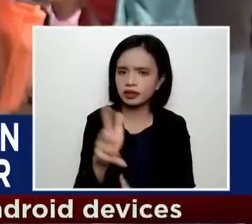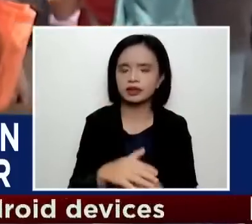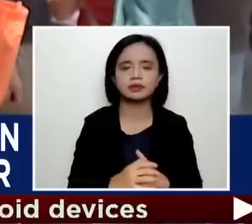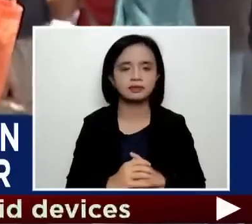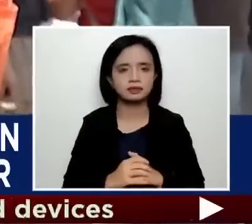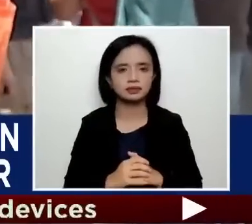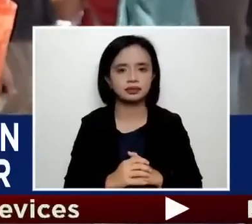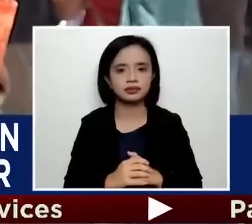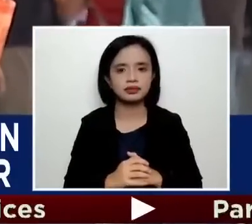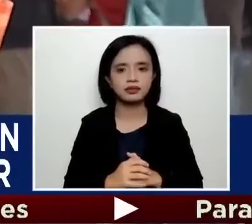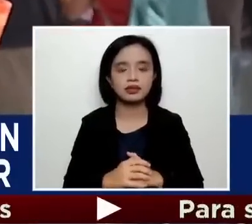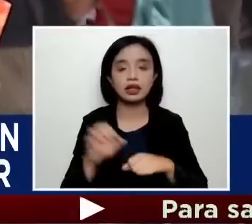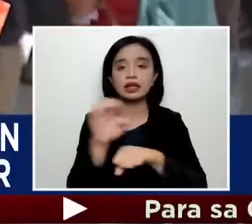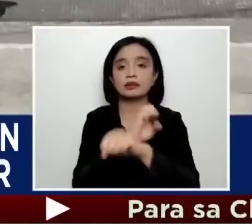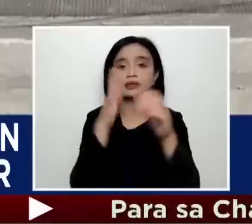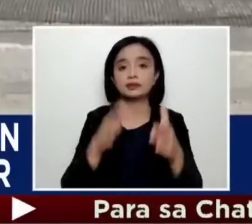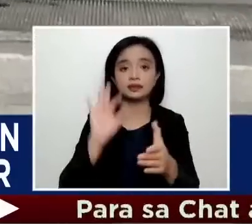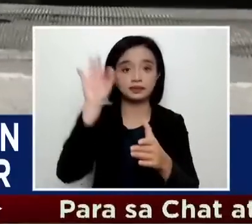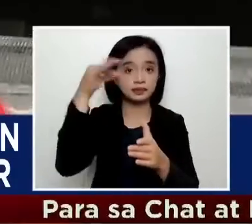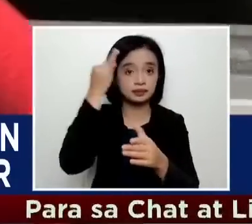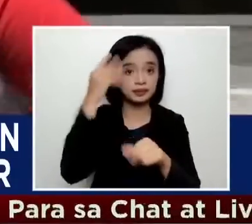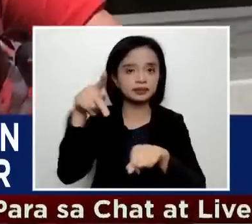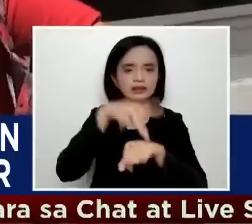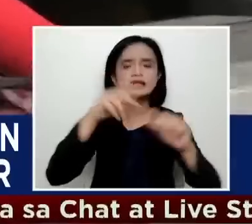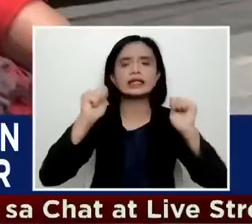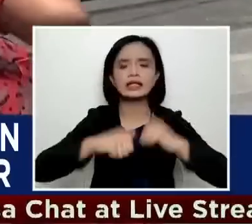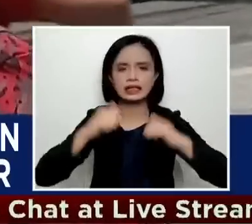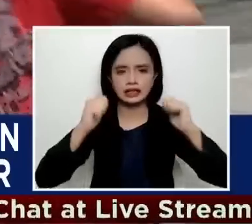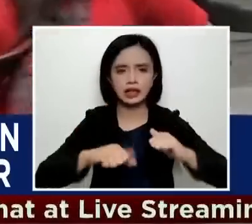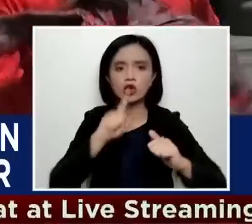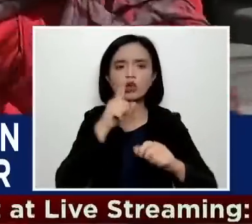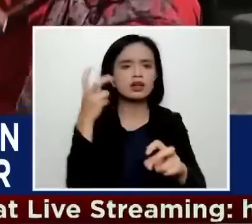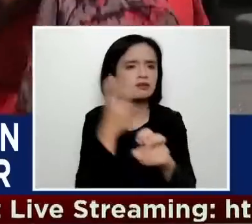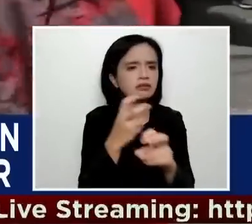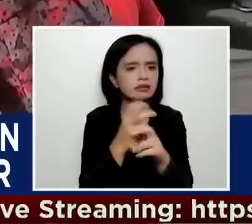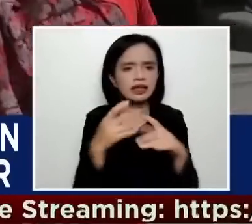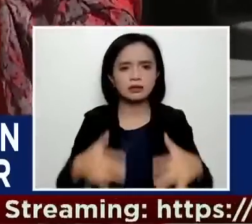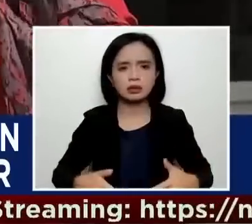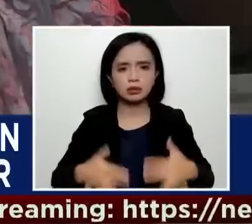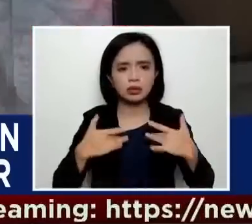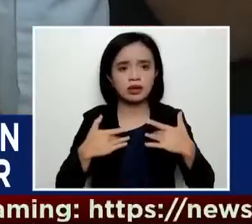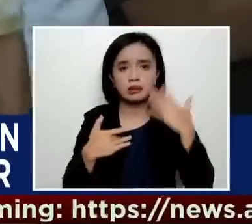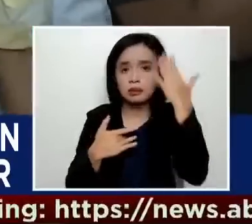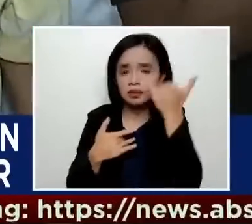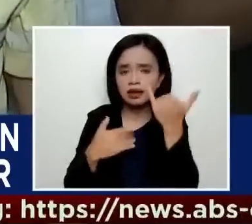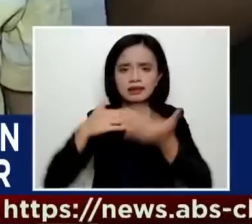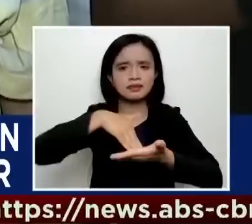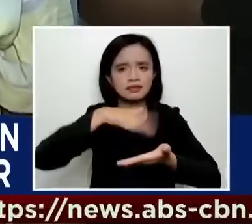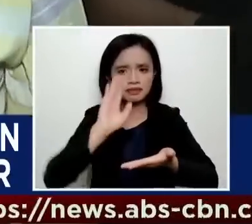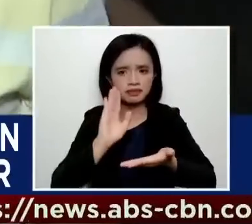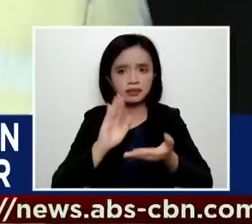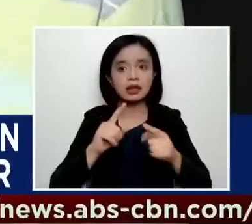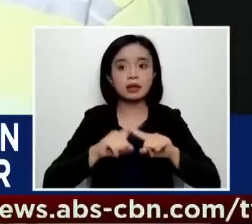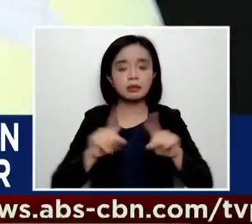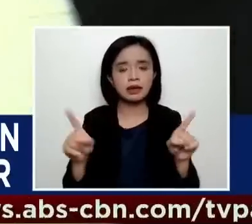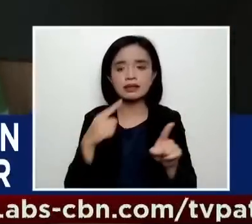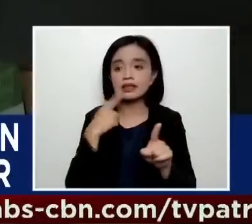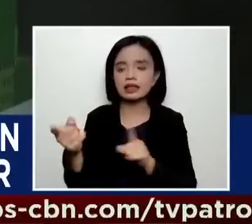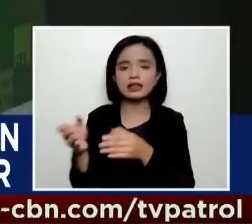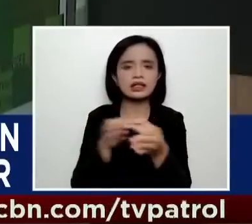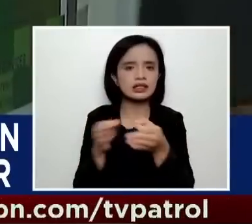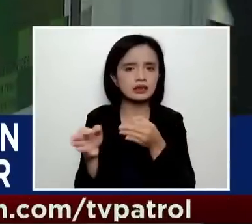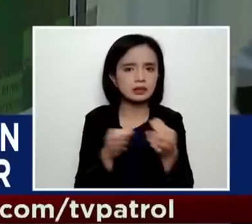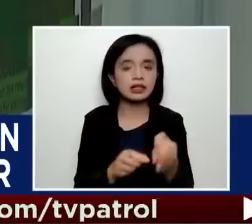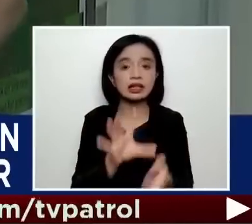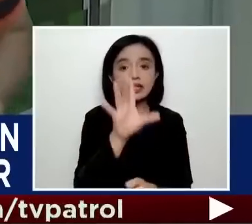naman ng Employers Confederation of the Philippines na mahirap ang buhay dahil sa mataas na inflation. Pero katwira nila, 8